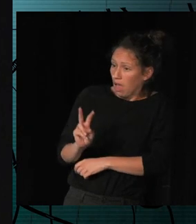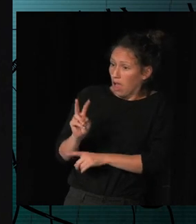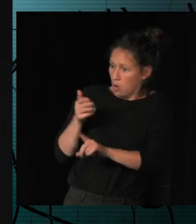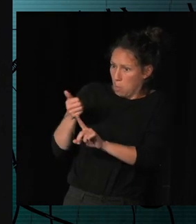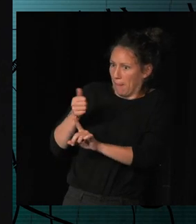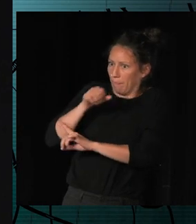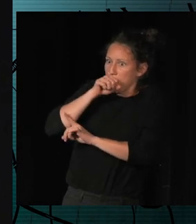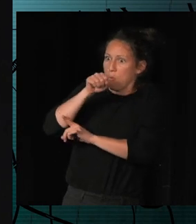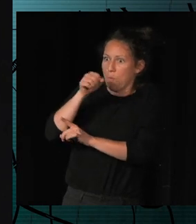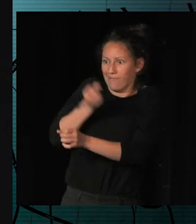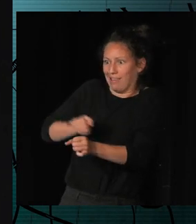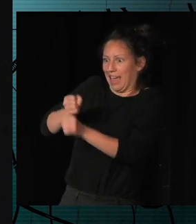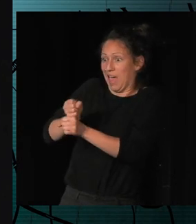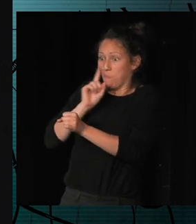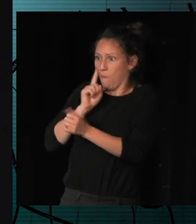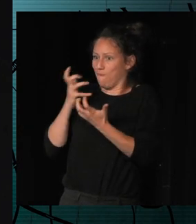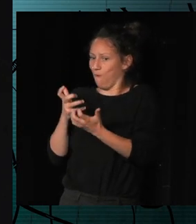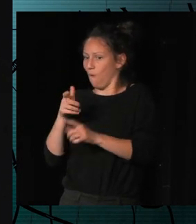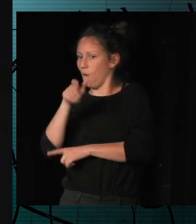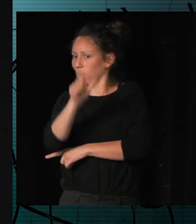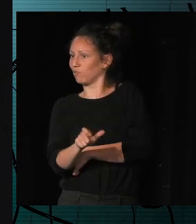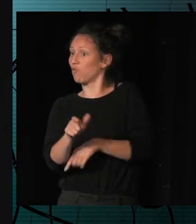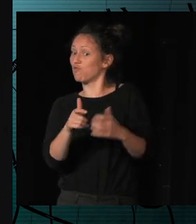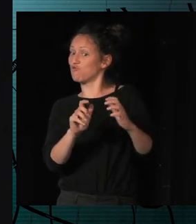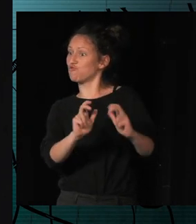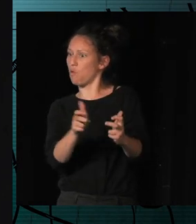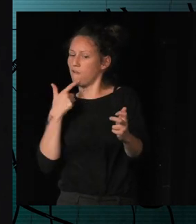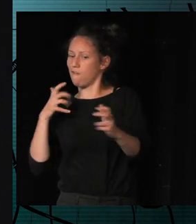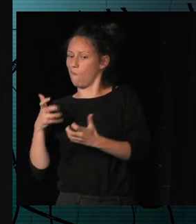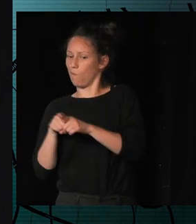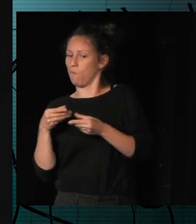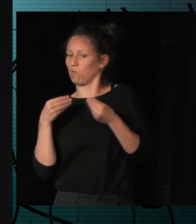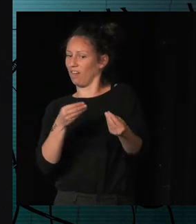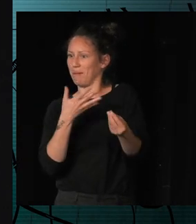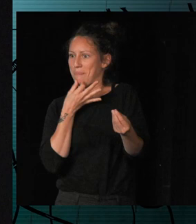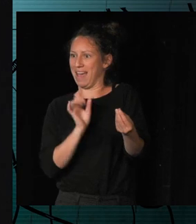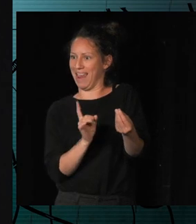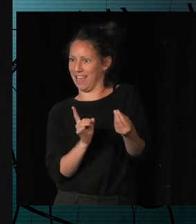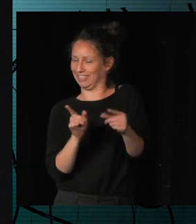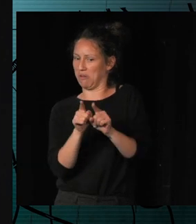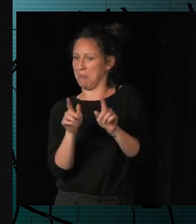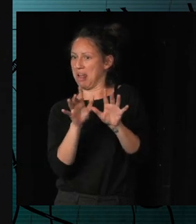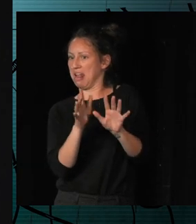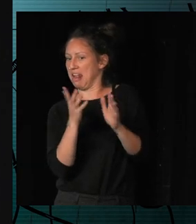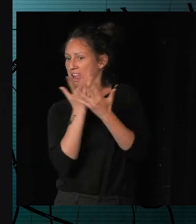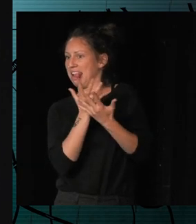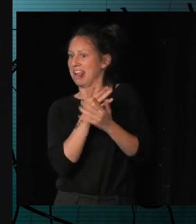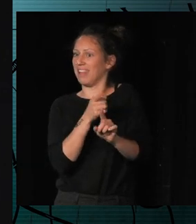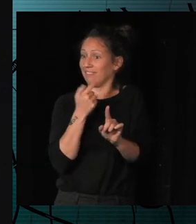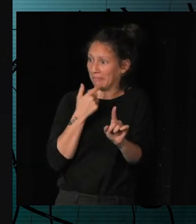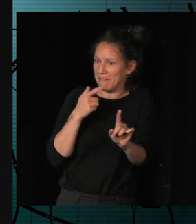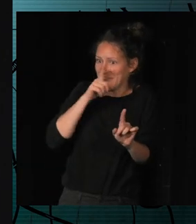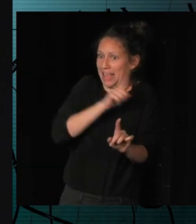perturber le le joueur donc en le mettant en le mettant en fait mal à l'aise mais de manière intéressante en fait pour